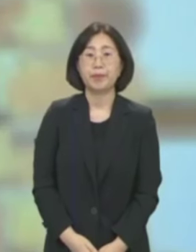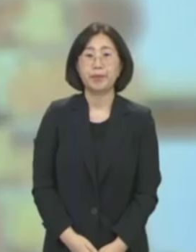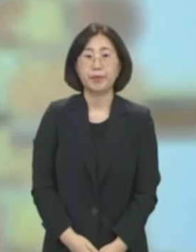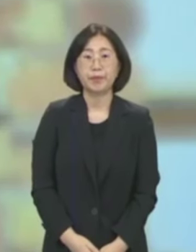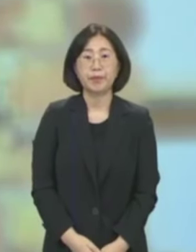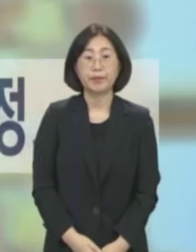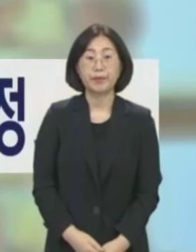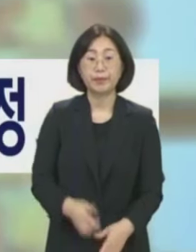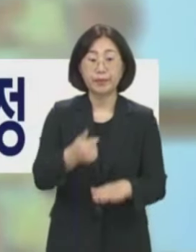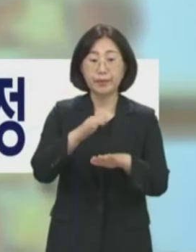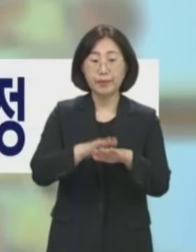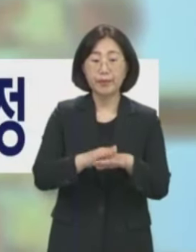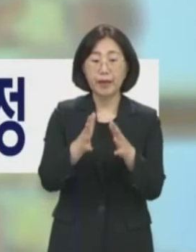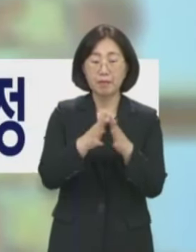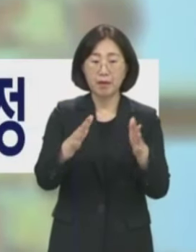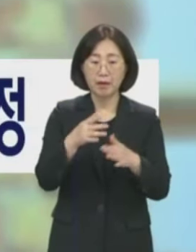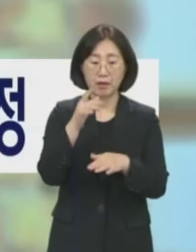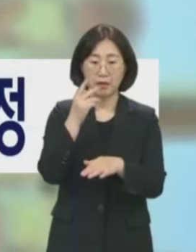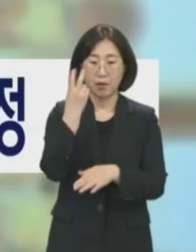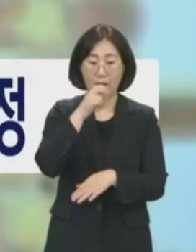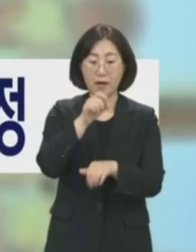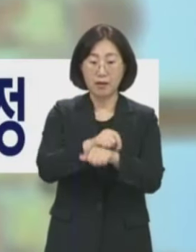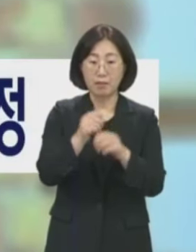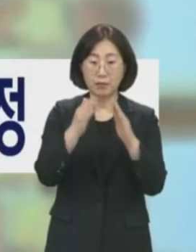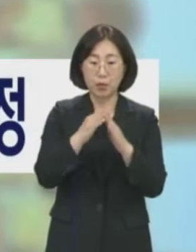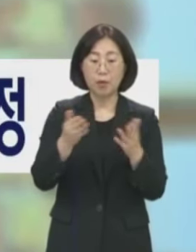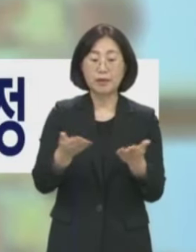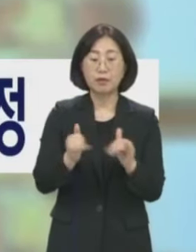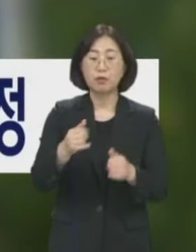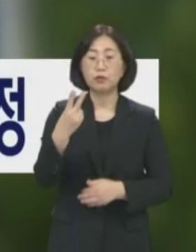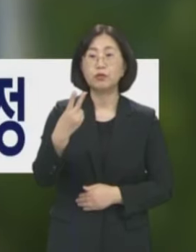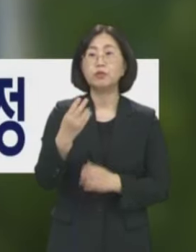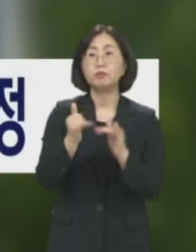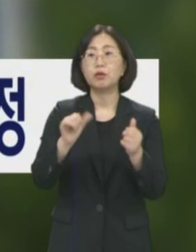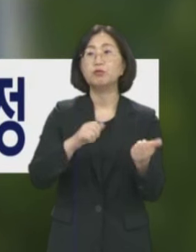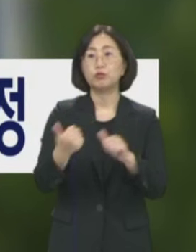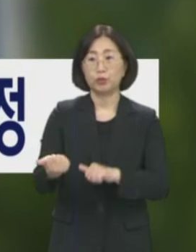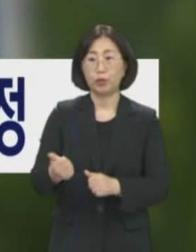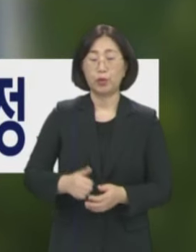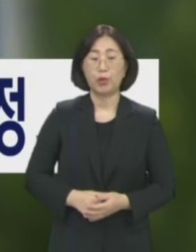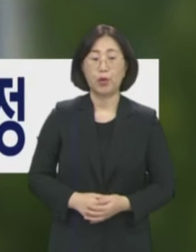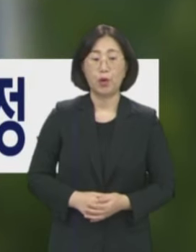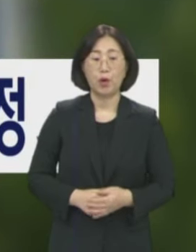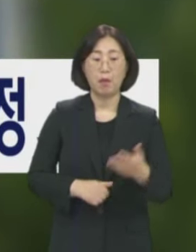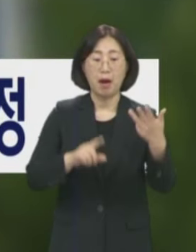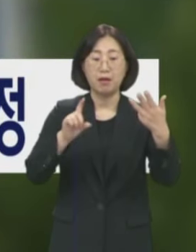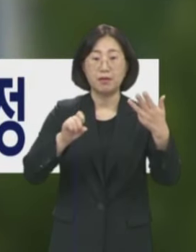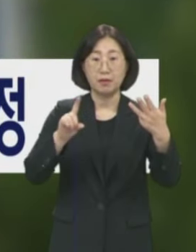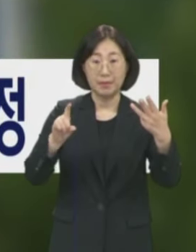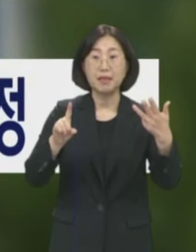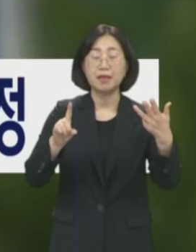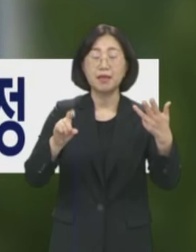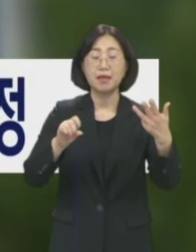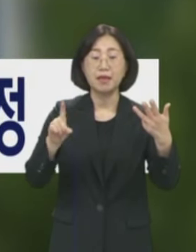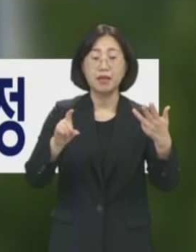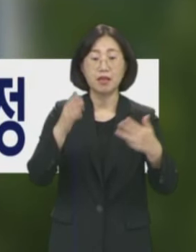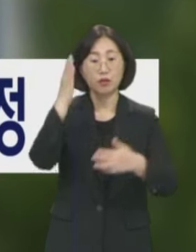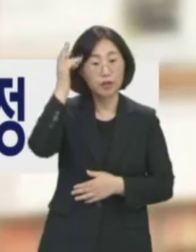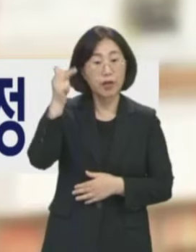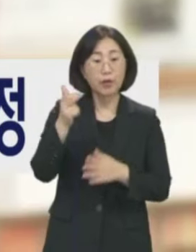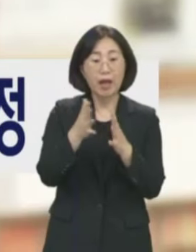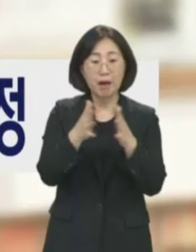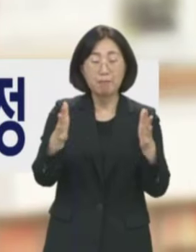대전의 한 아파트 관리사무소 직원 2명이 잇따라 숨졌습니다. 지난 11일 대전 서구 둔산동의 한